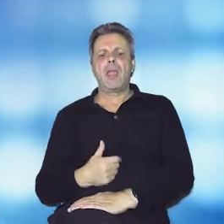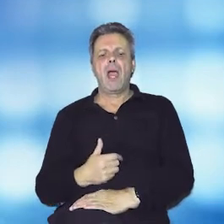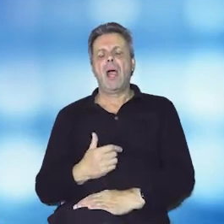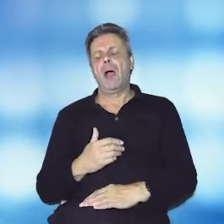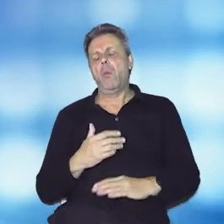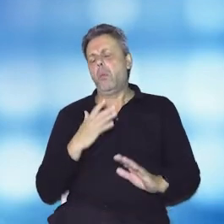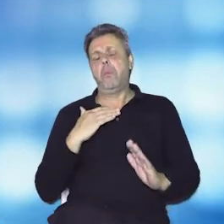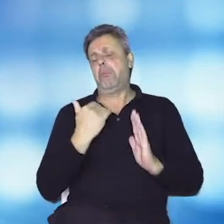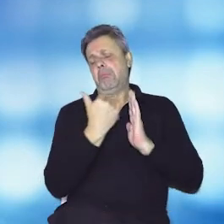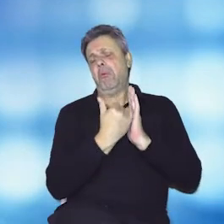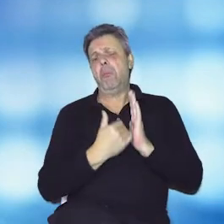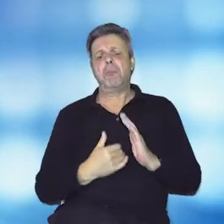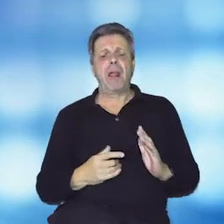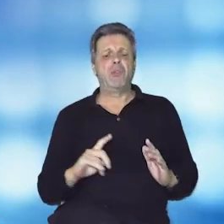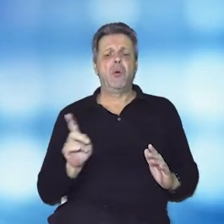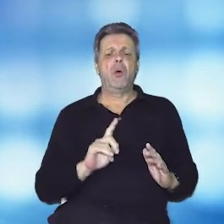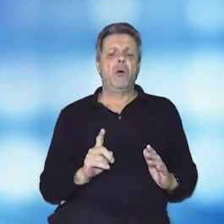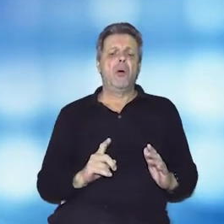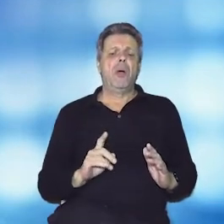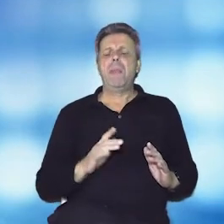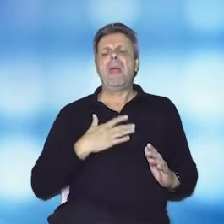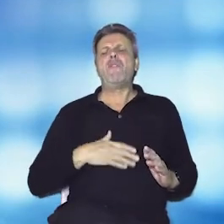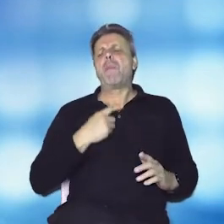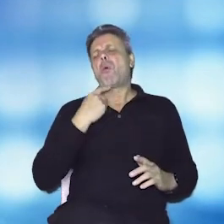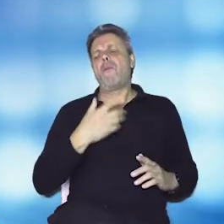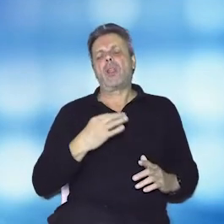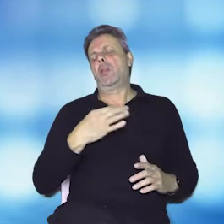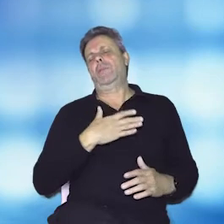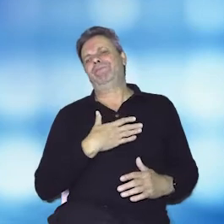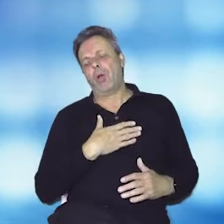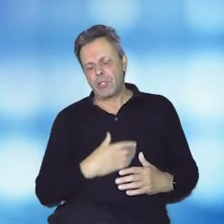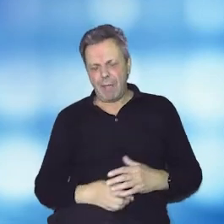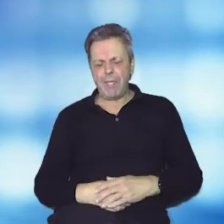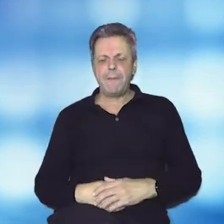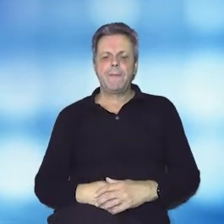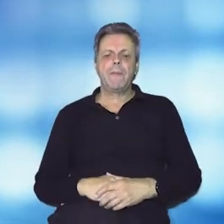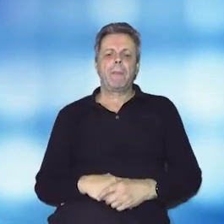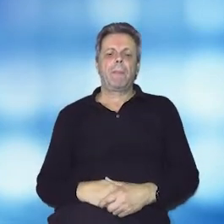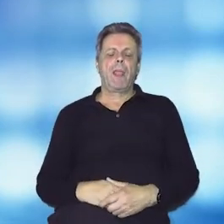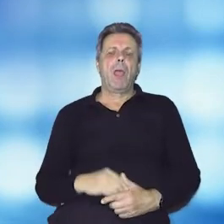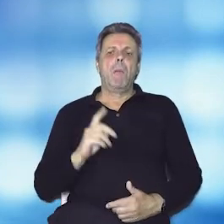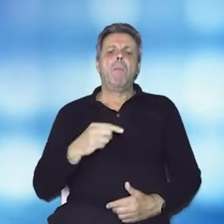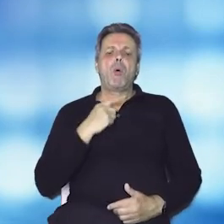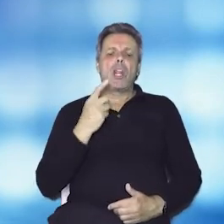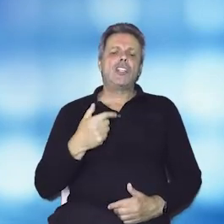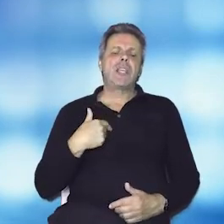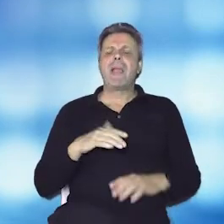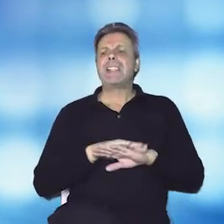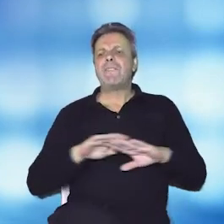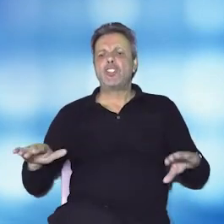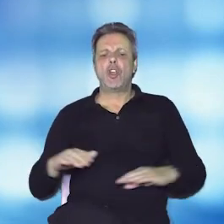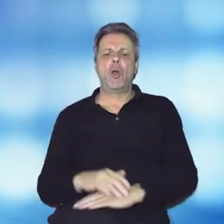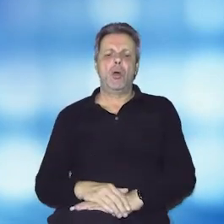pravilu ne volim baš, moram priznati, govoriti o sebi osobno. Mogu vam reći da sam